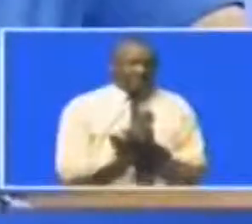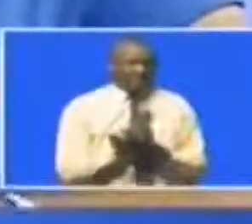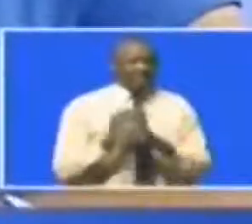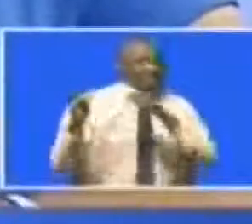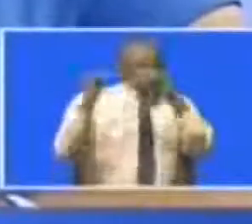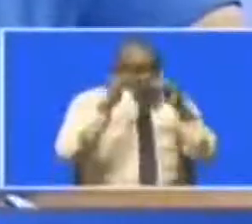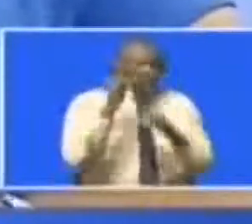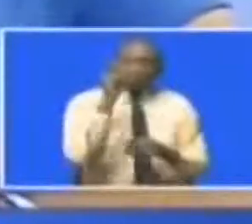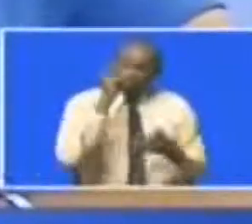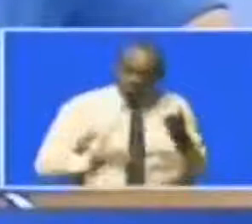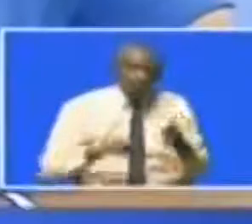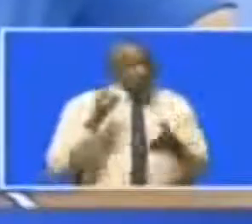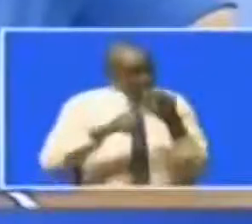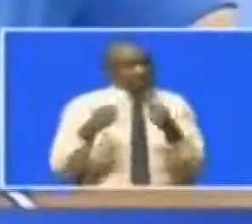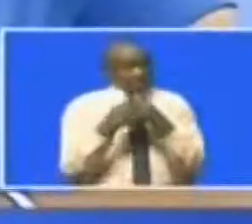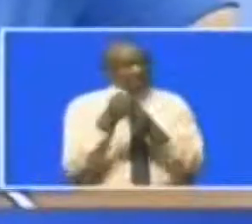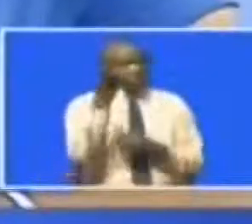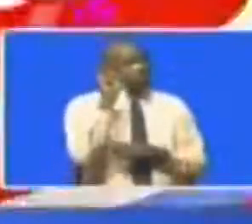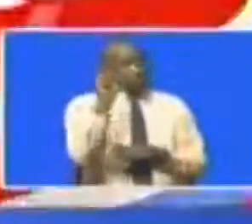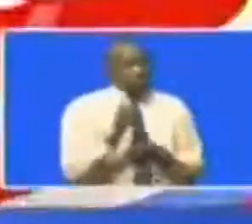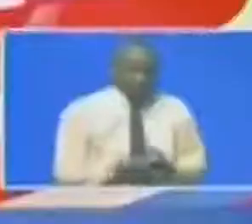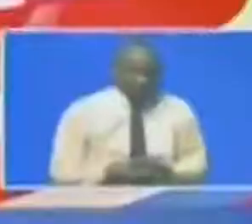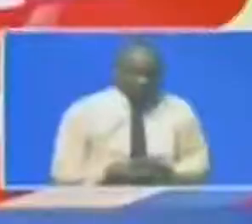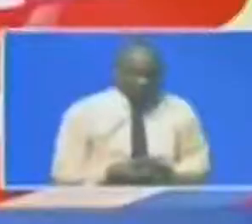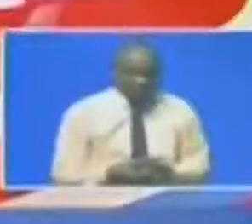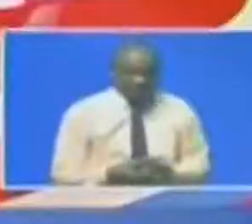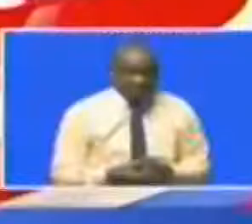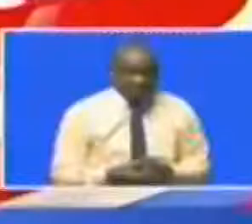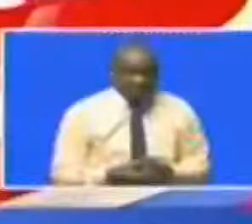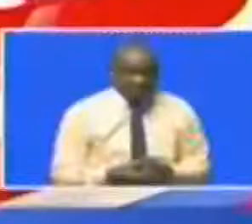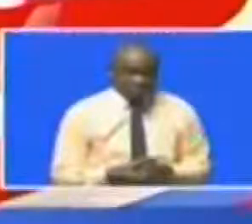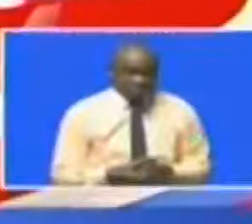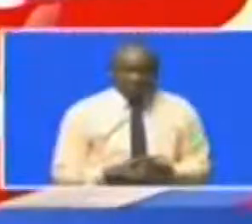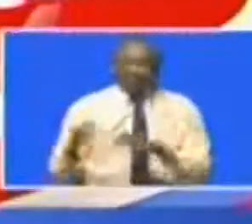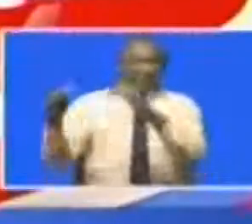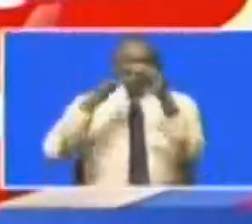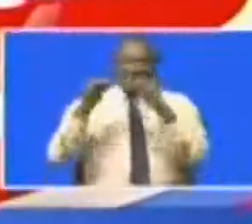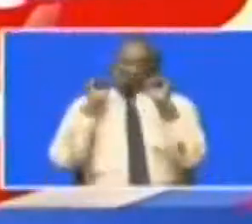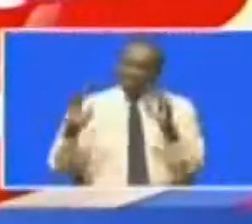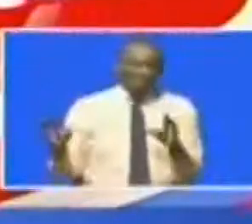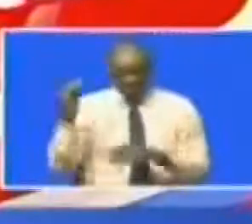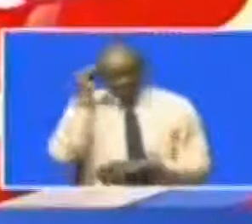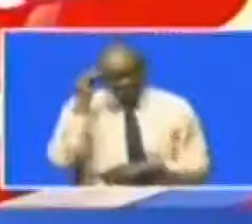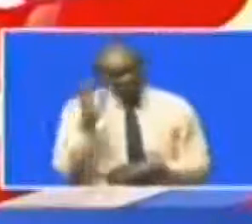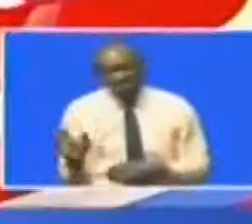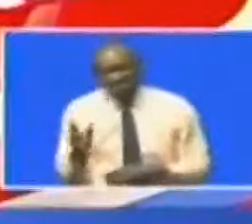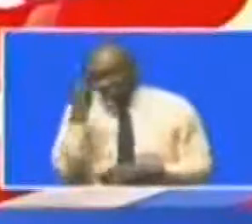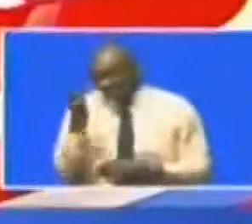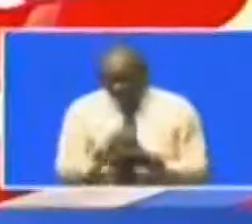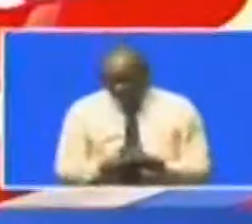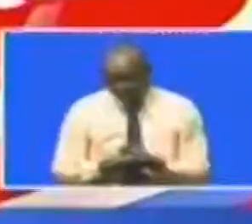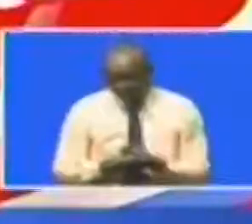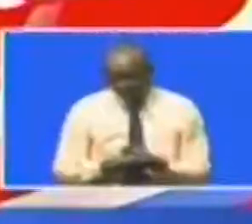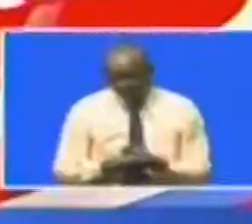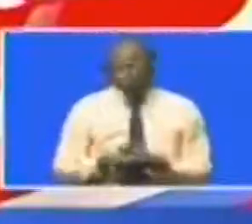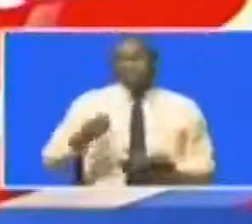au changamoto zile ambazo mmeziona kule nje ni nini? Kule Samburu. Hakuna usawa kabisa. Hakuna usawa kwa sababu